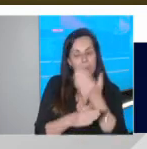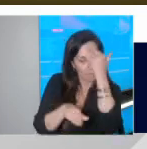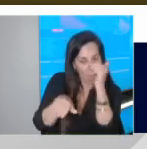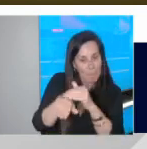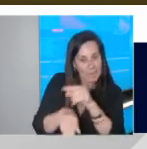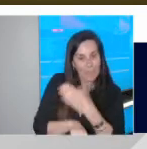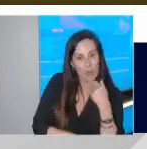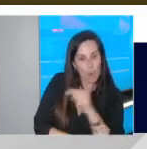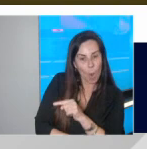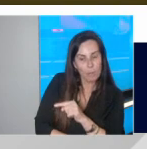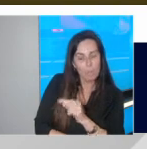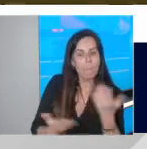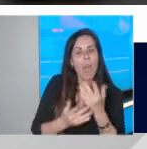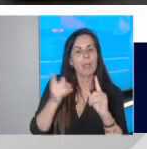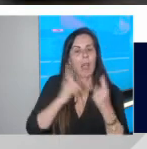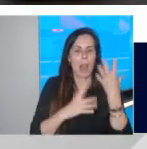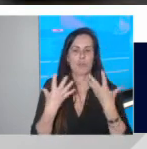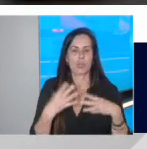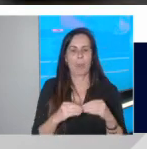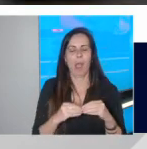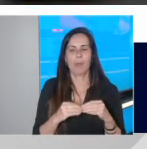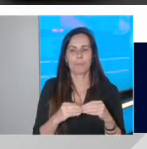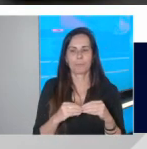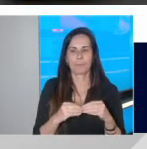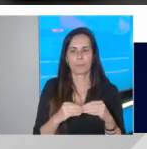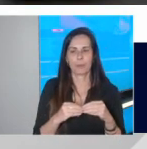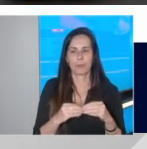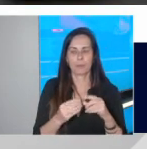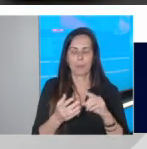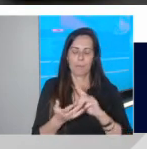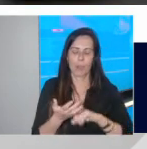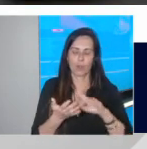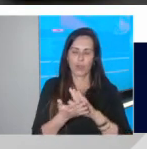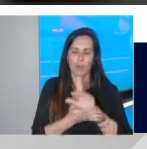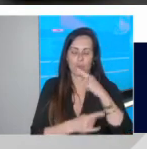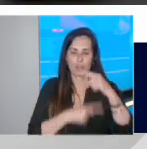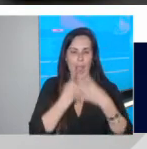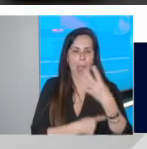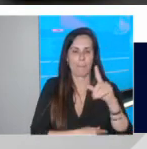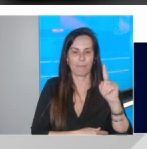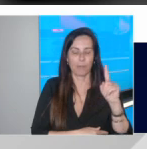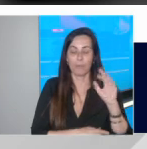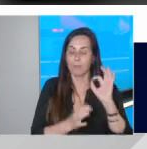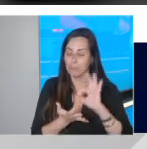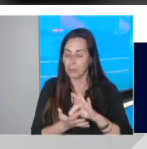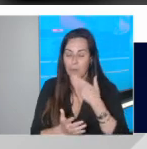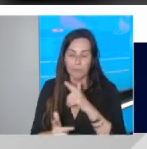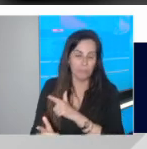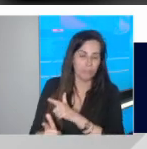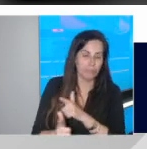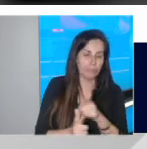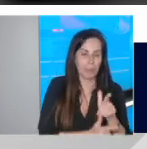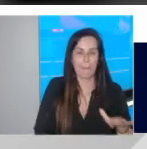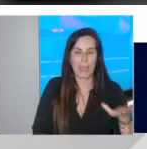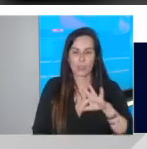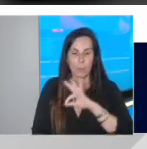ומעדכנת אותה בקורות המשפחה שלה בנובמבר 41, בזמן הרצח של היהודי